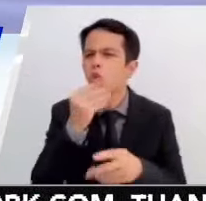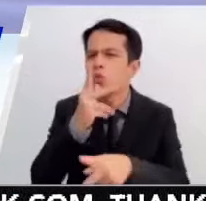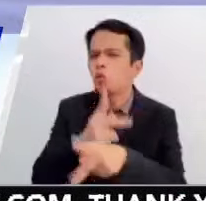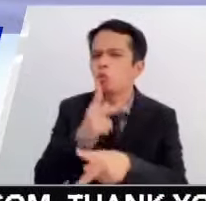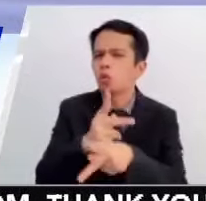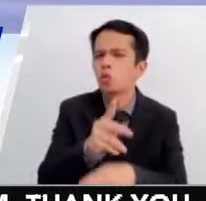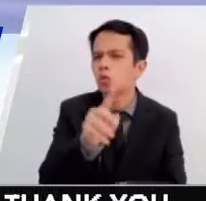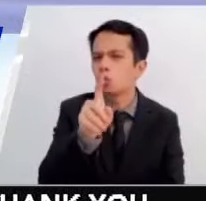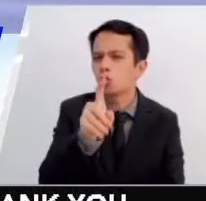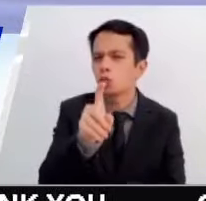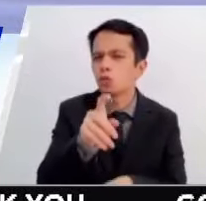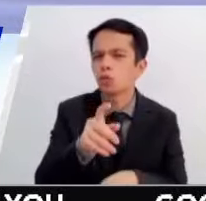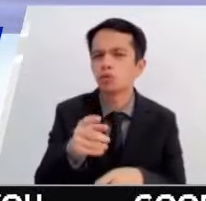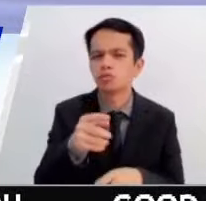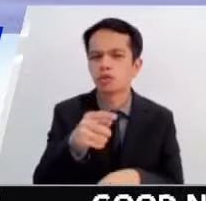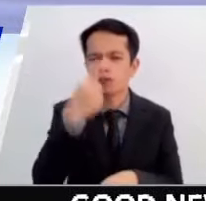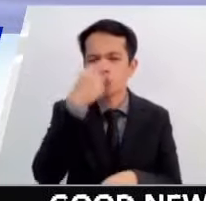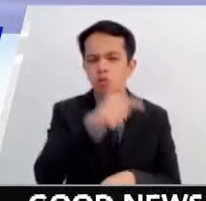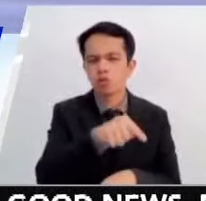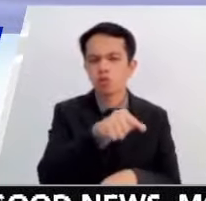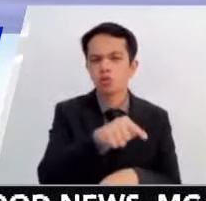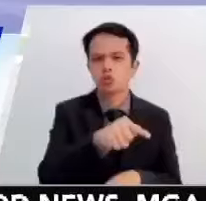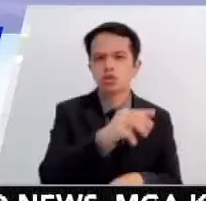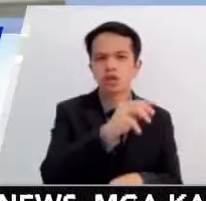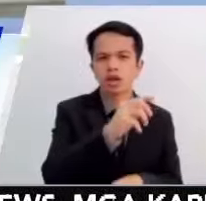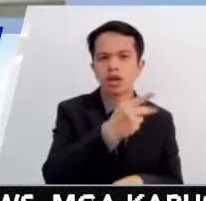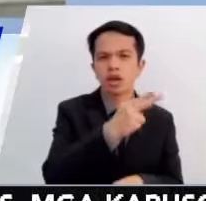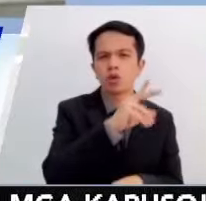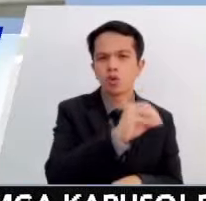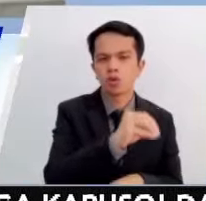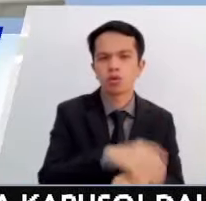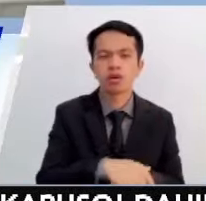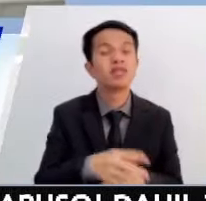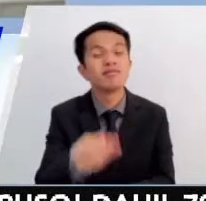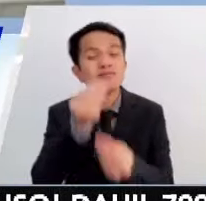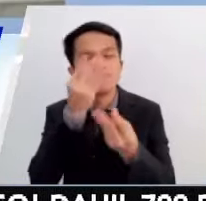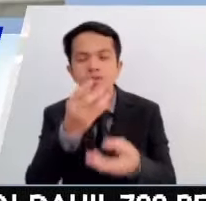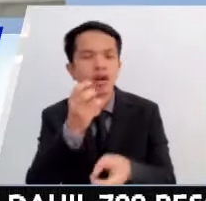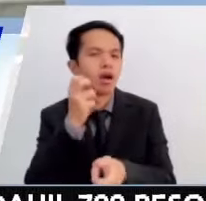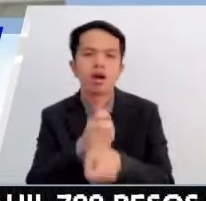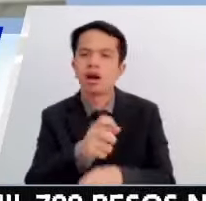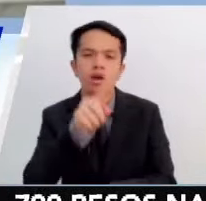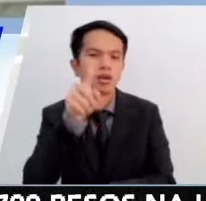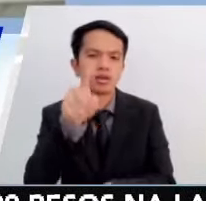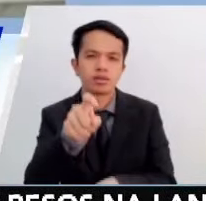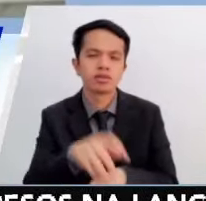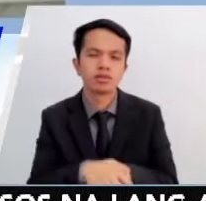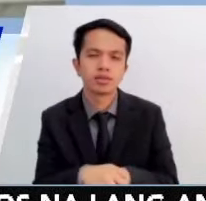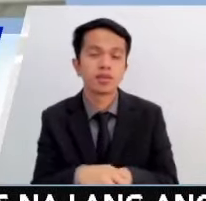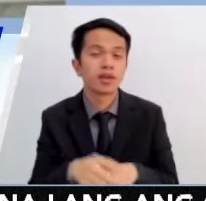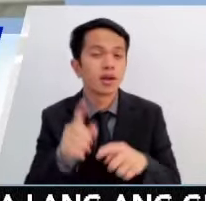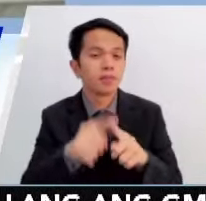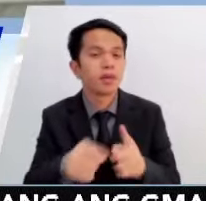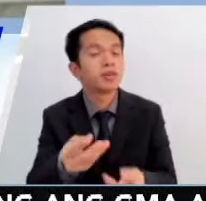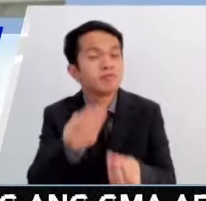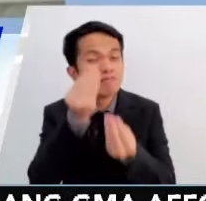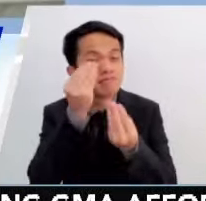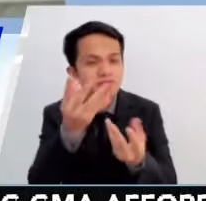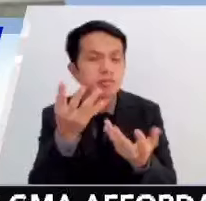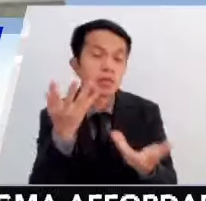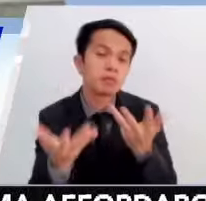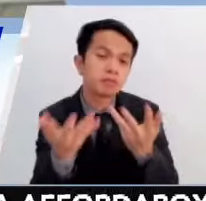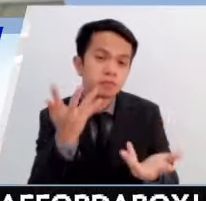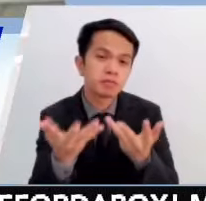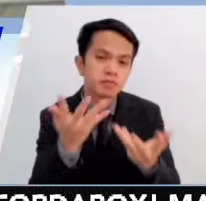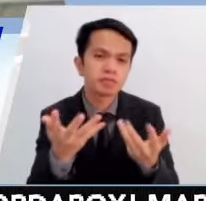kila Guo? Alam niyo, napakahirap ng tanong na yan. Pero for sure, meron po talagang